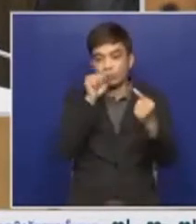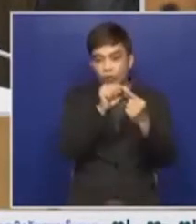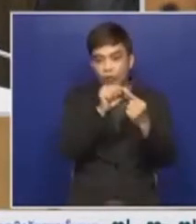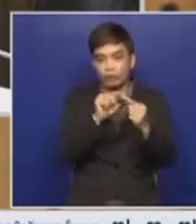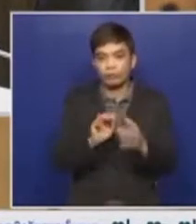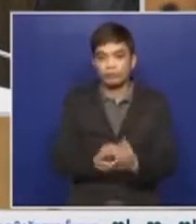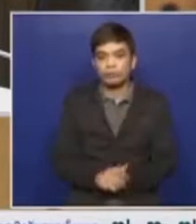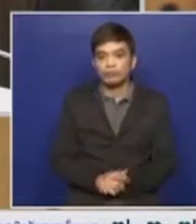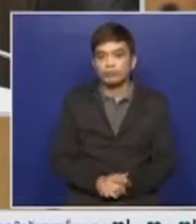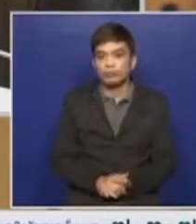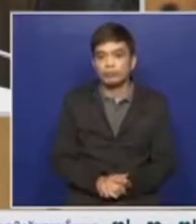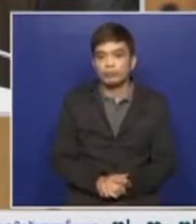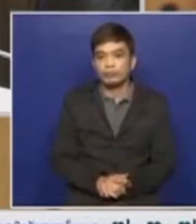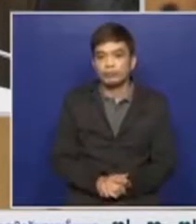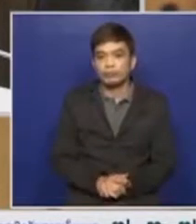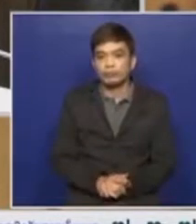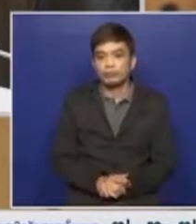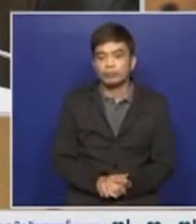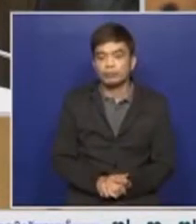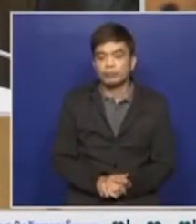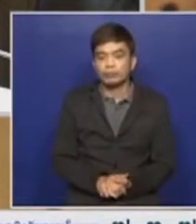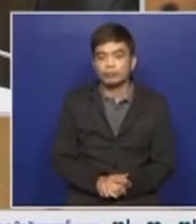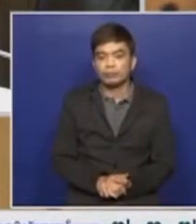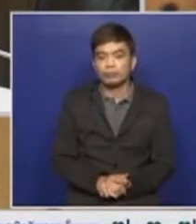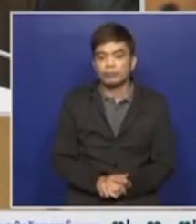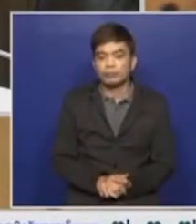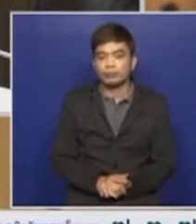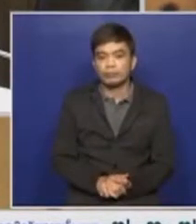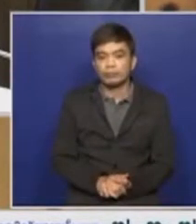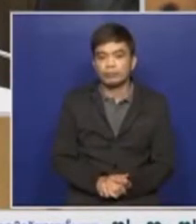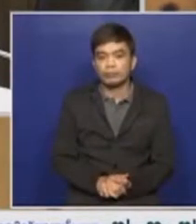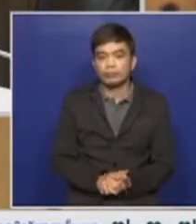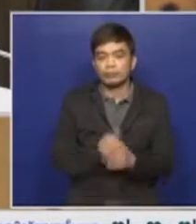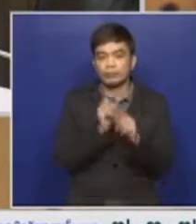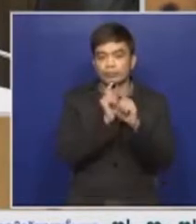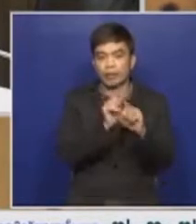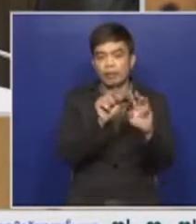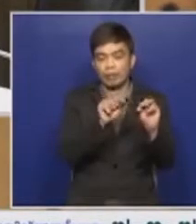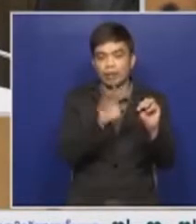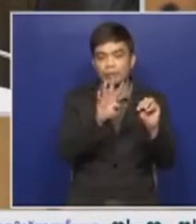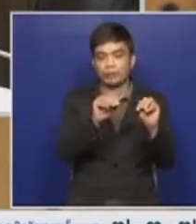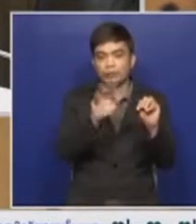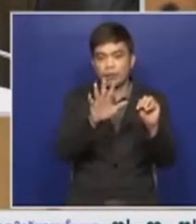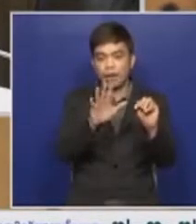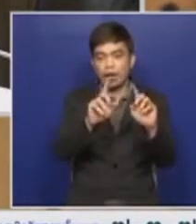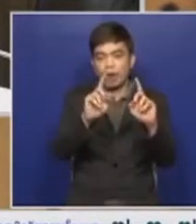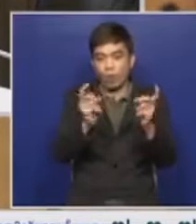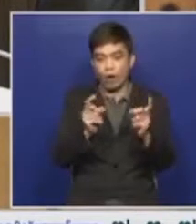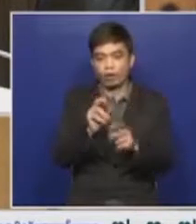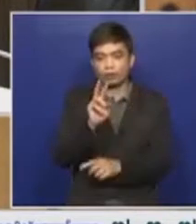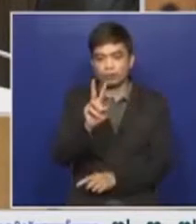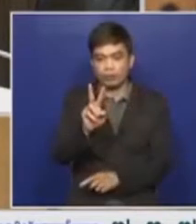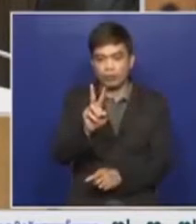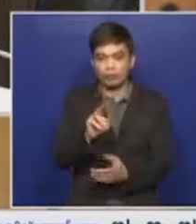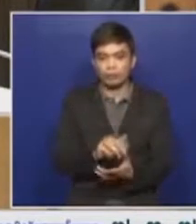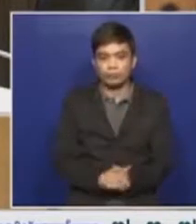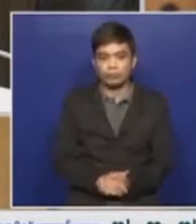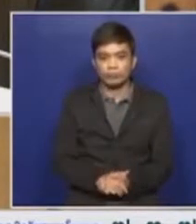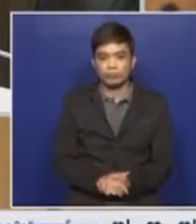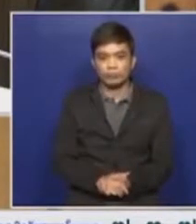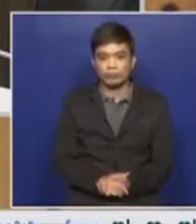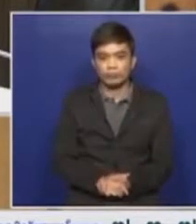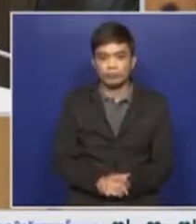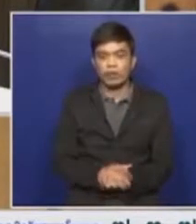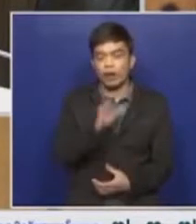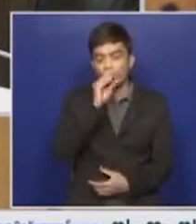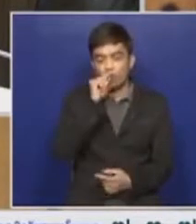ซึ่งรังสิมาลงครับตามข้อบังคับข้อ 45วรรคสองถ้าไม่จำเป็น